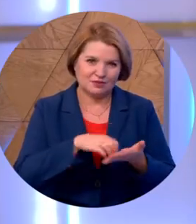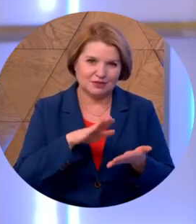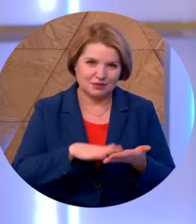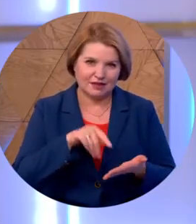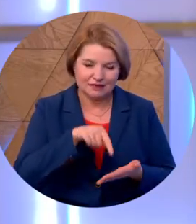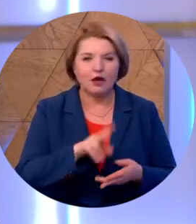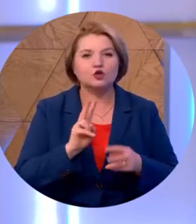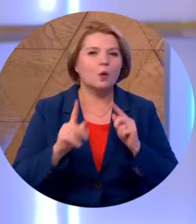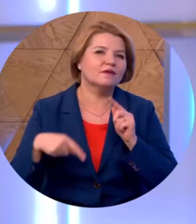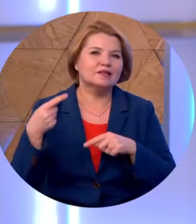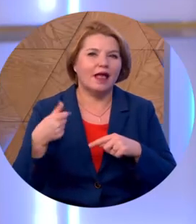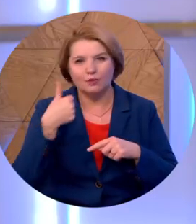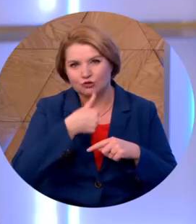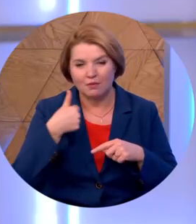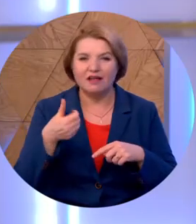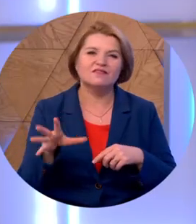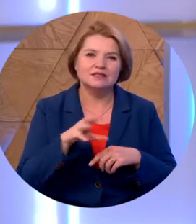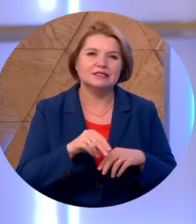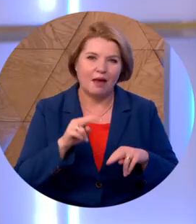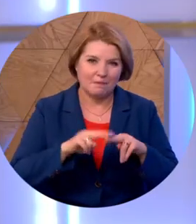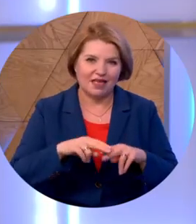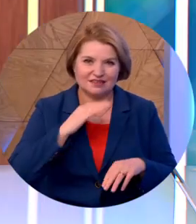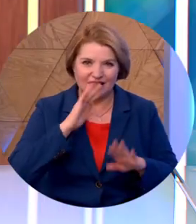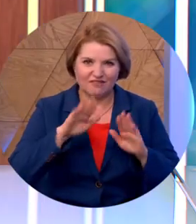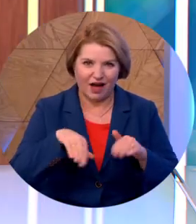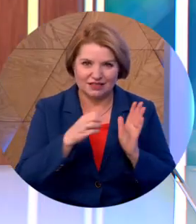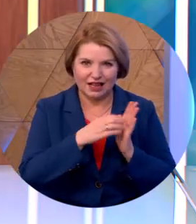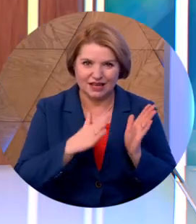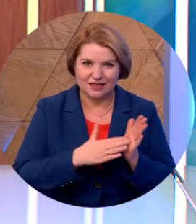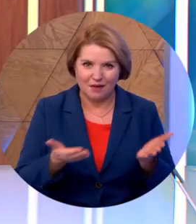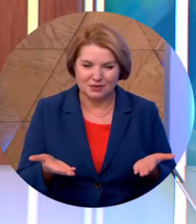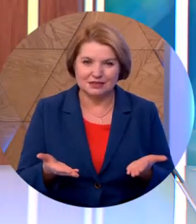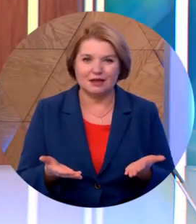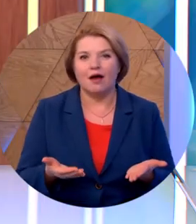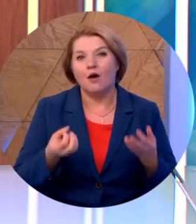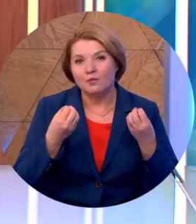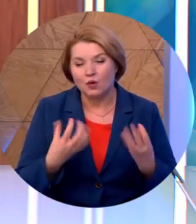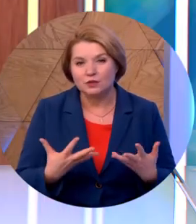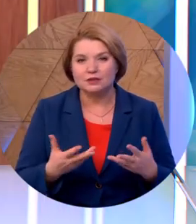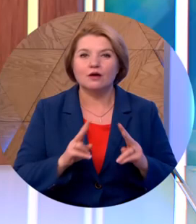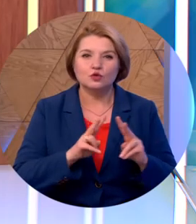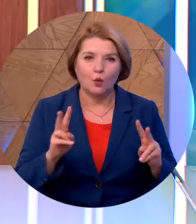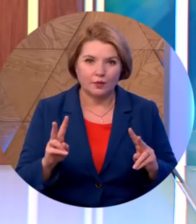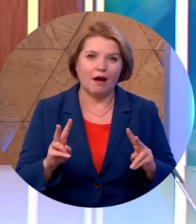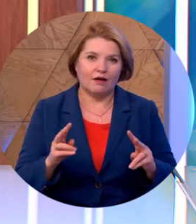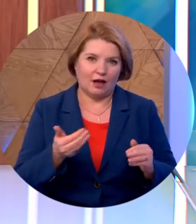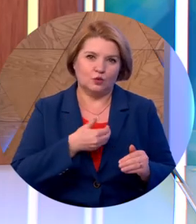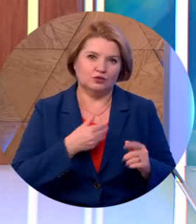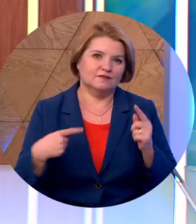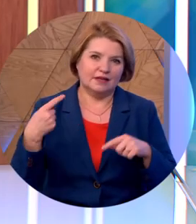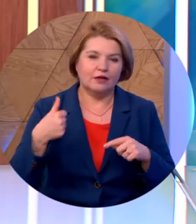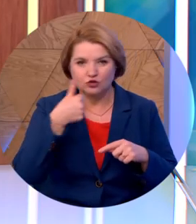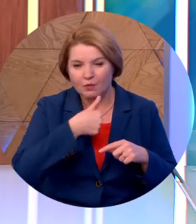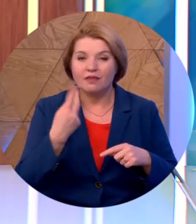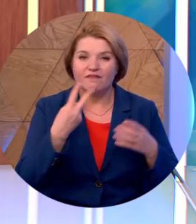следующем Да поэтому всем места хватит в зависимости от того В каком году они хотят это сделать Нет на самом деле две группы -